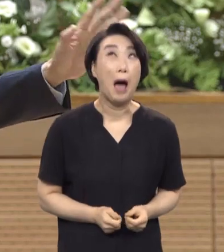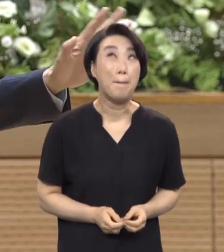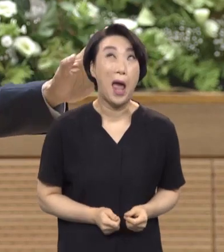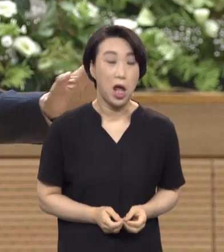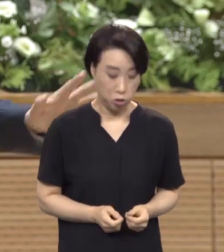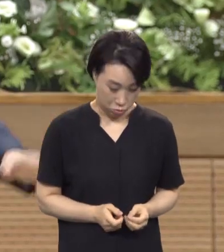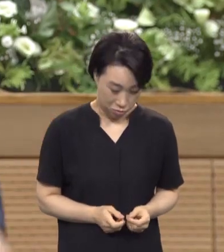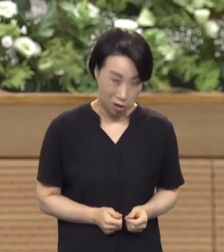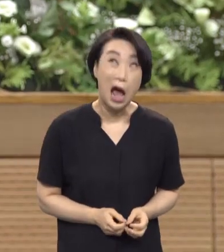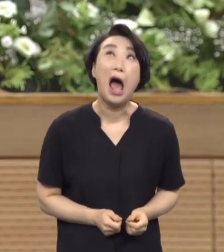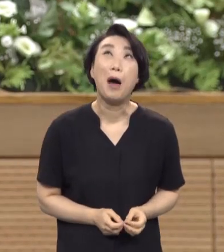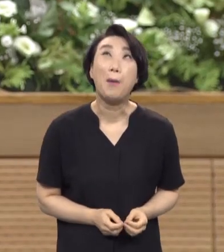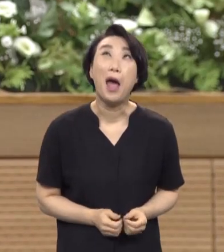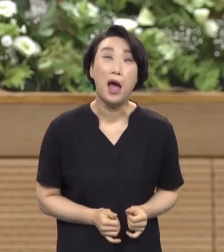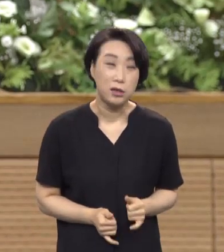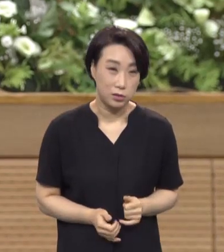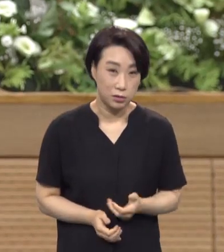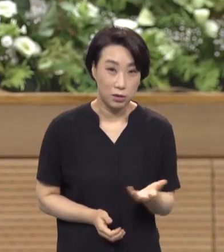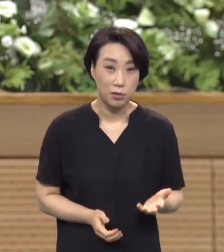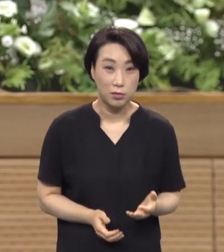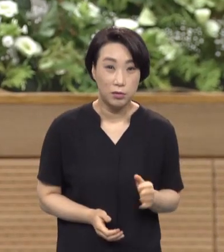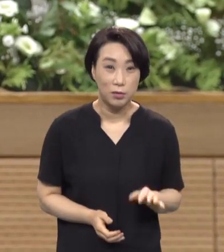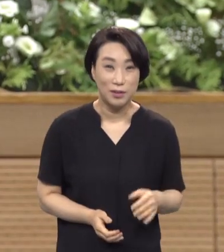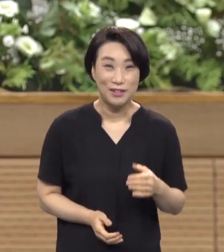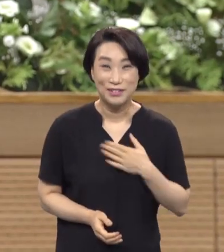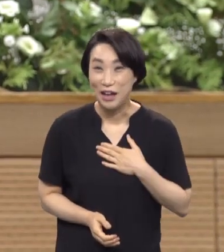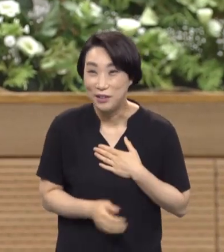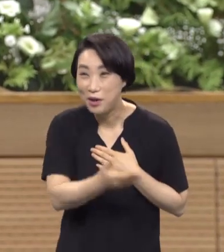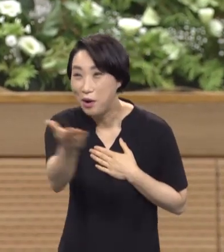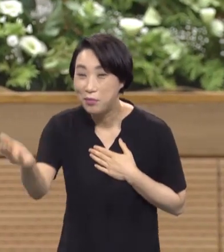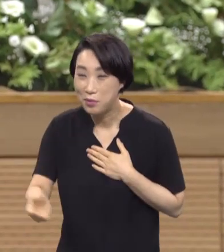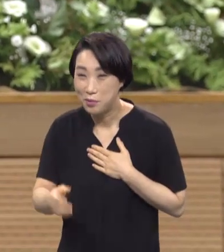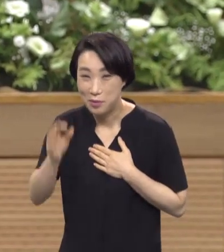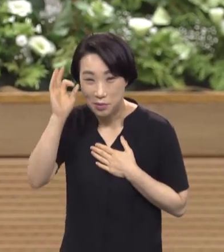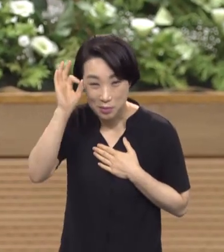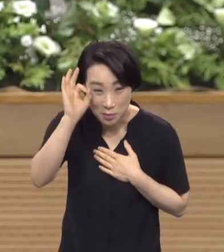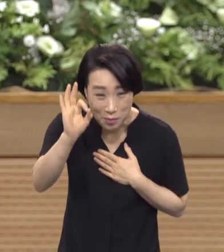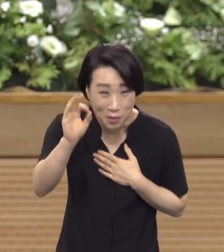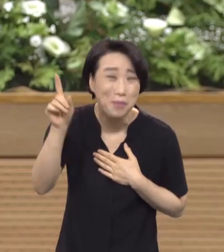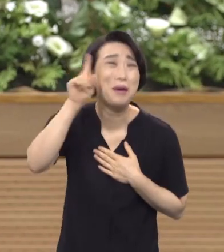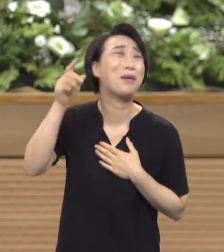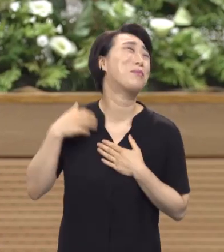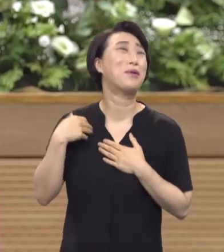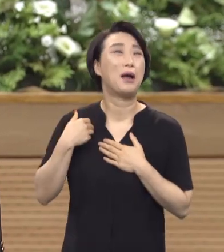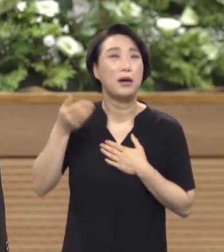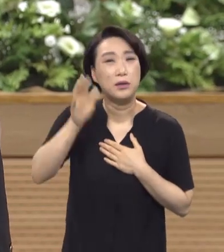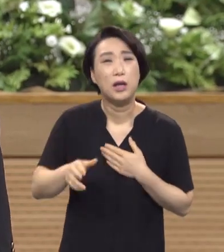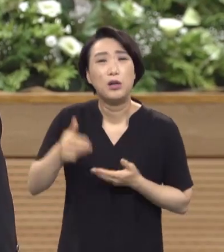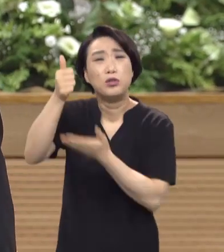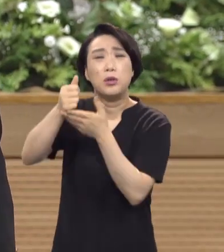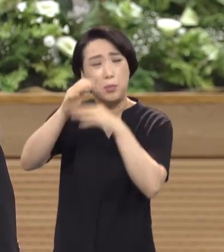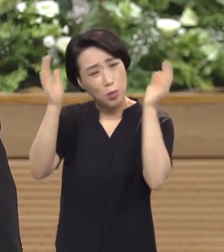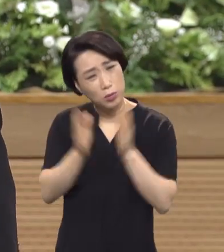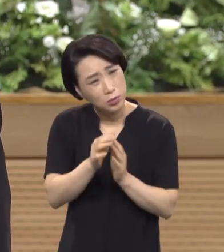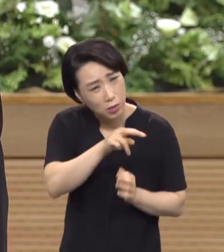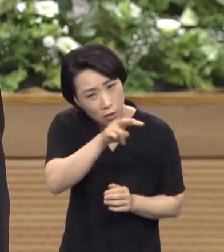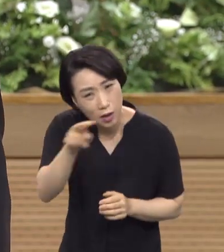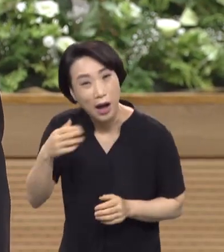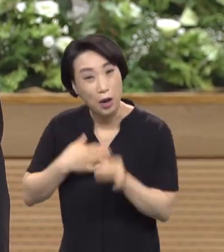네. 선영 나는 모른다고 합시다. 주님은 다 알잖아요. 예배라는 것은